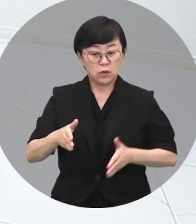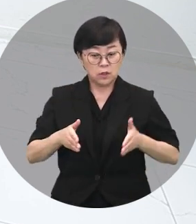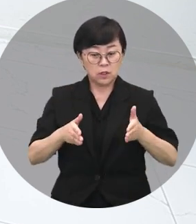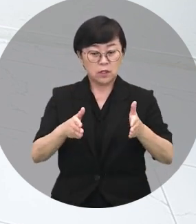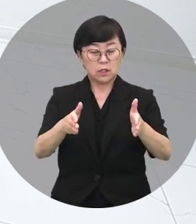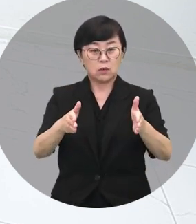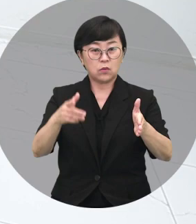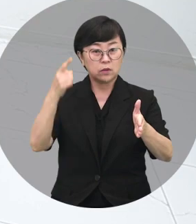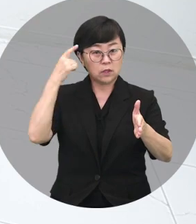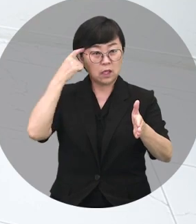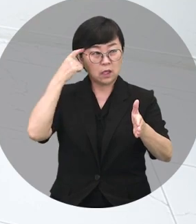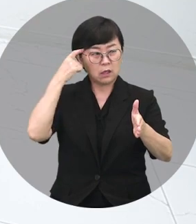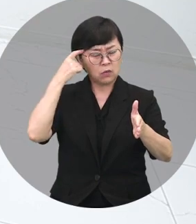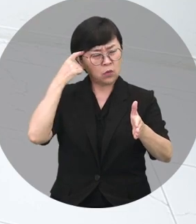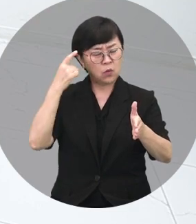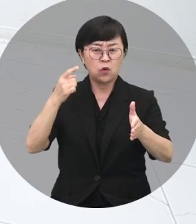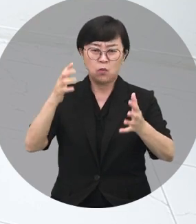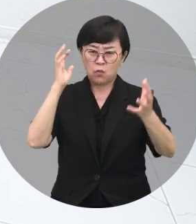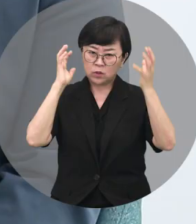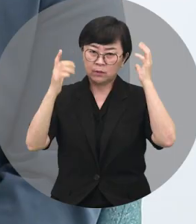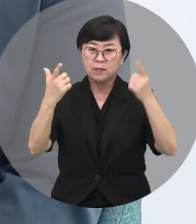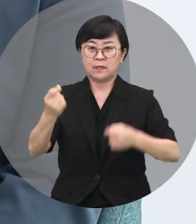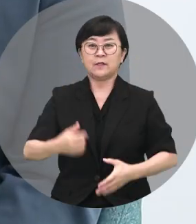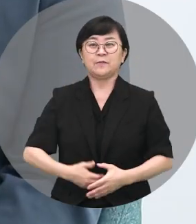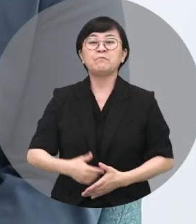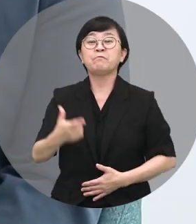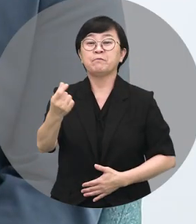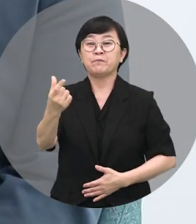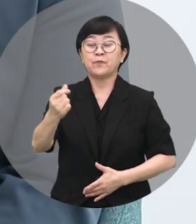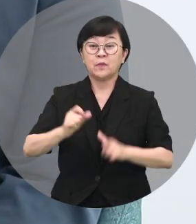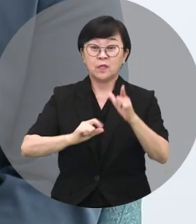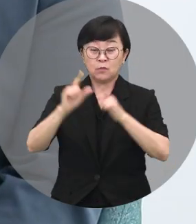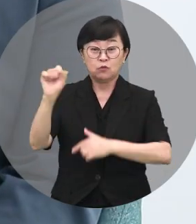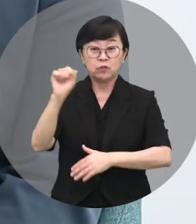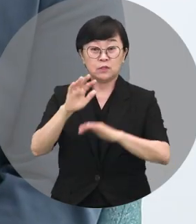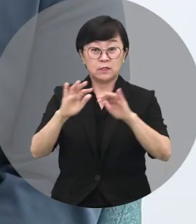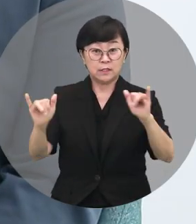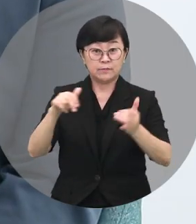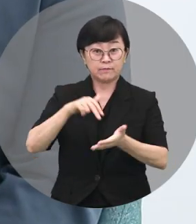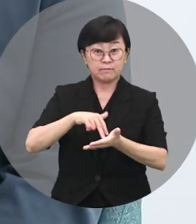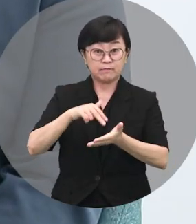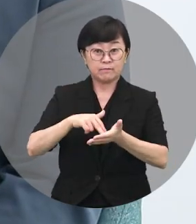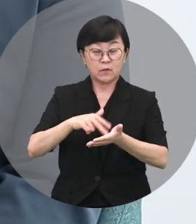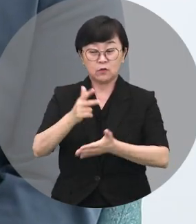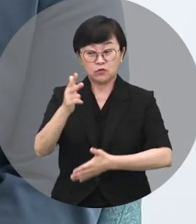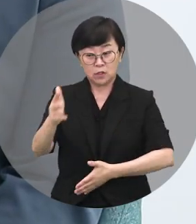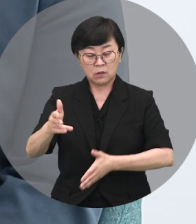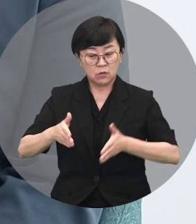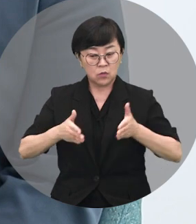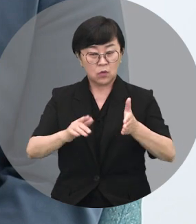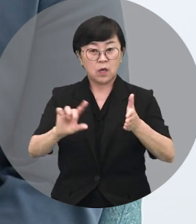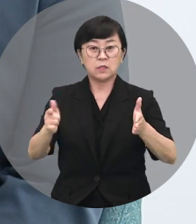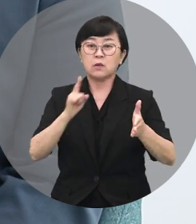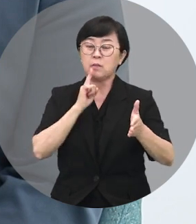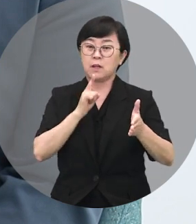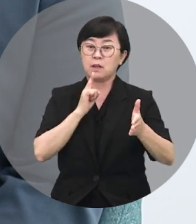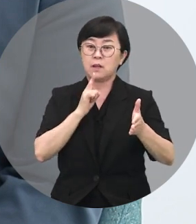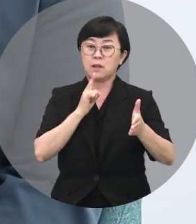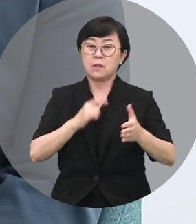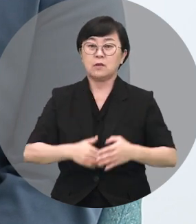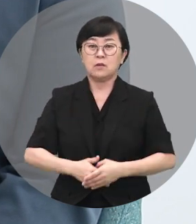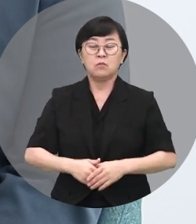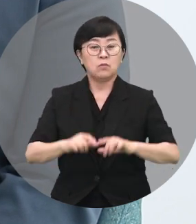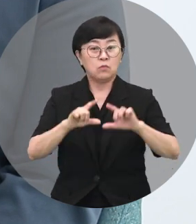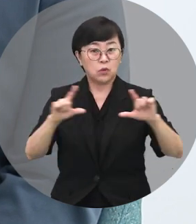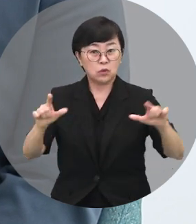도로처럼 생각되는지 헷갈려 하실 것 같긴 해요. 맞습니다. 대부분 운전자분들이 주차장 도로가 아니라고 많이 생각하시는데